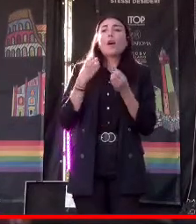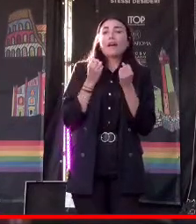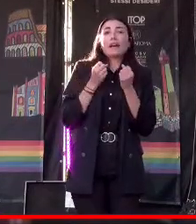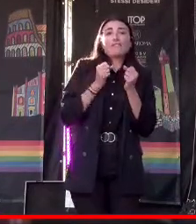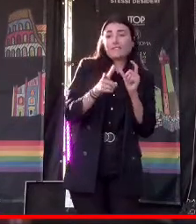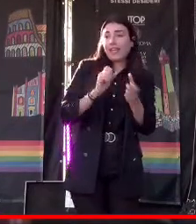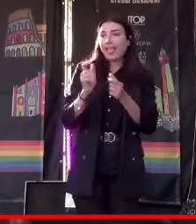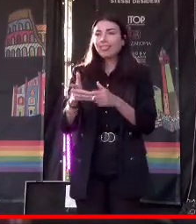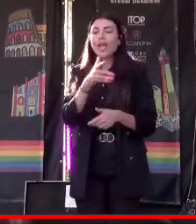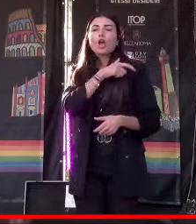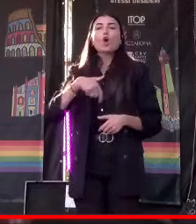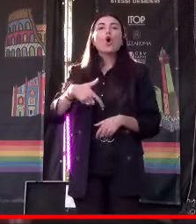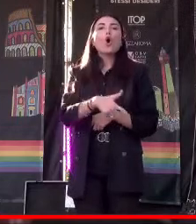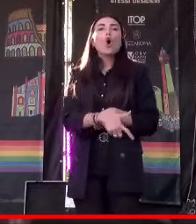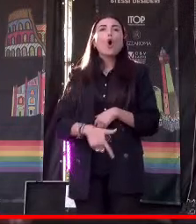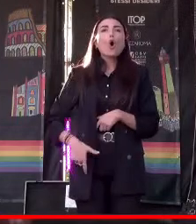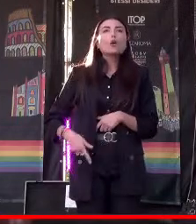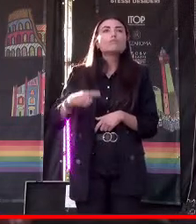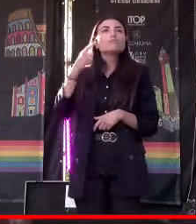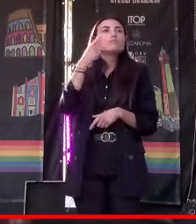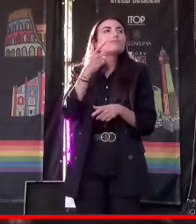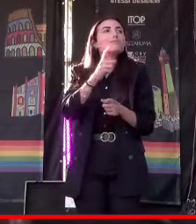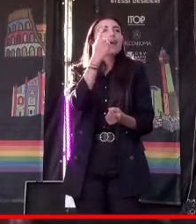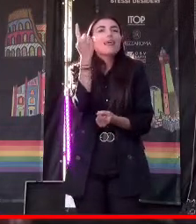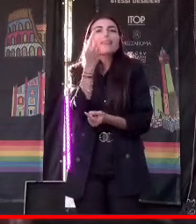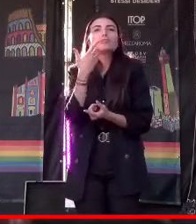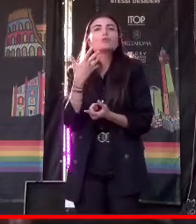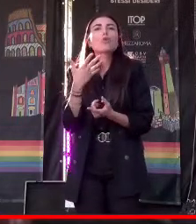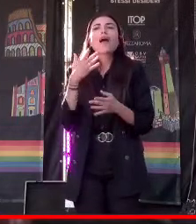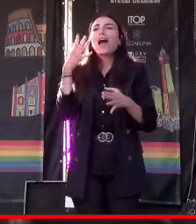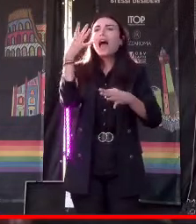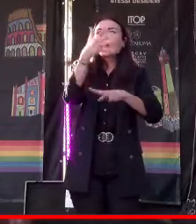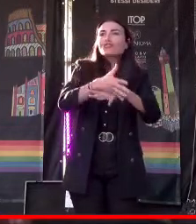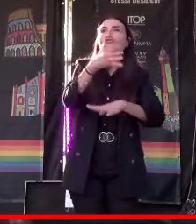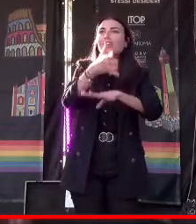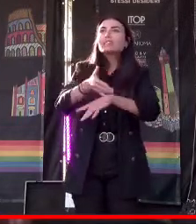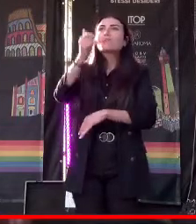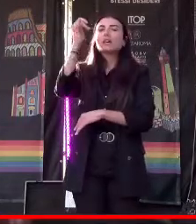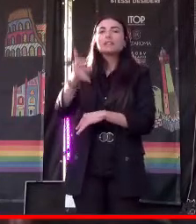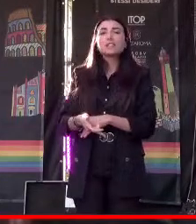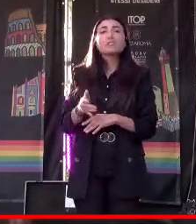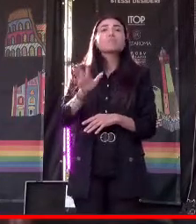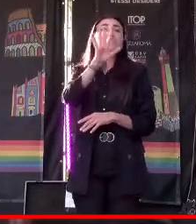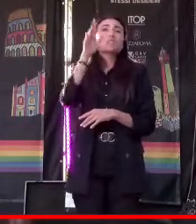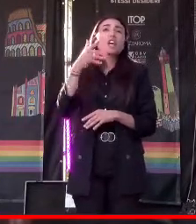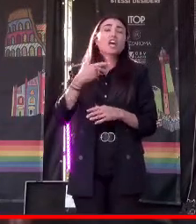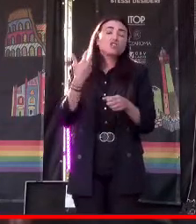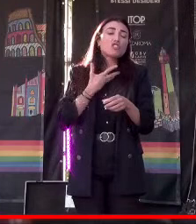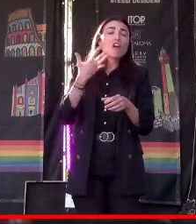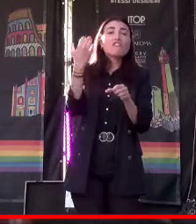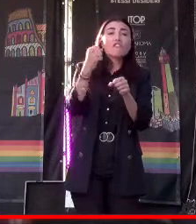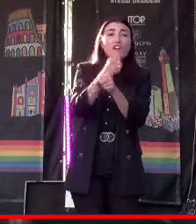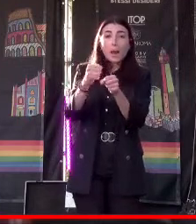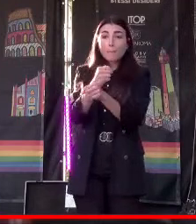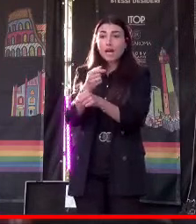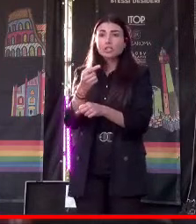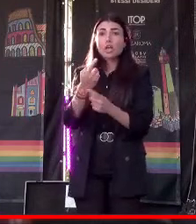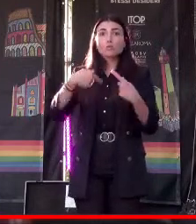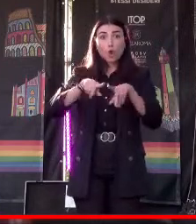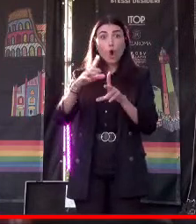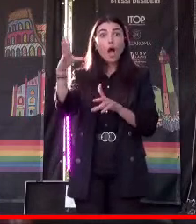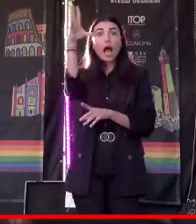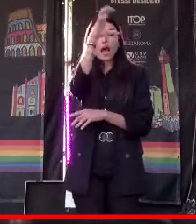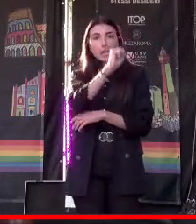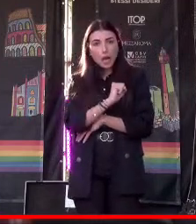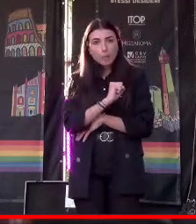costumi non, nessuno gli è venuto in mente di renderli accessibili, ora che forse c'è una farmacia ce ne siamo accorti, perché immaginiamo le vite